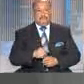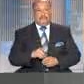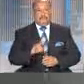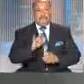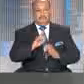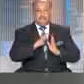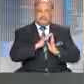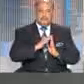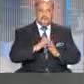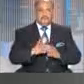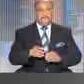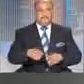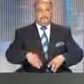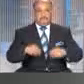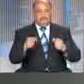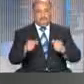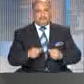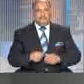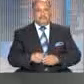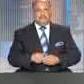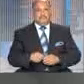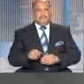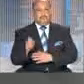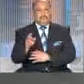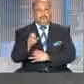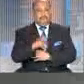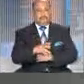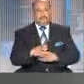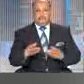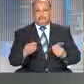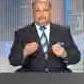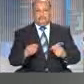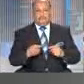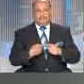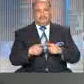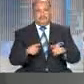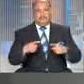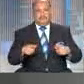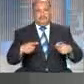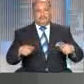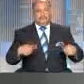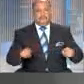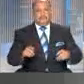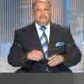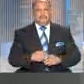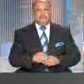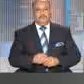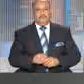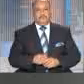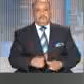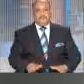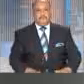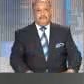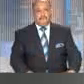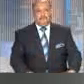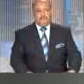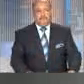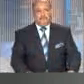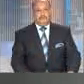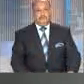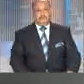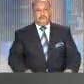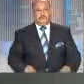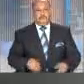التونسية لعلها تحمل معها مؤشرات إيجابية لتدعيم واستقطاب هذه السوق الوعدة وعبر ضيوف تونس